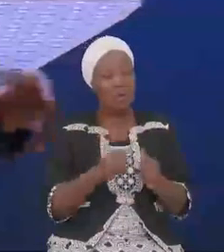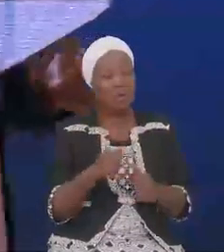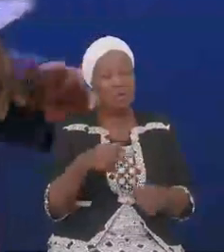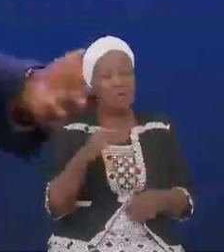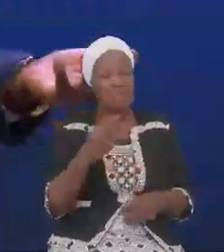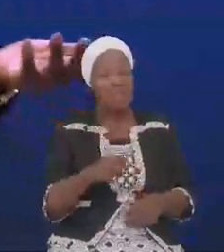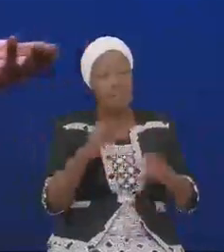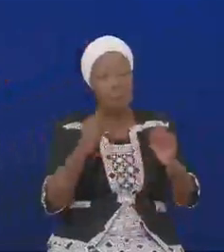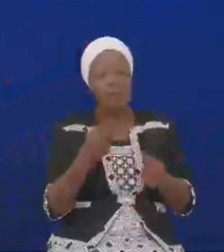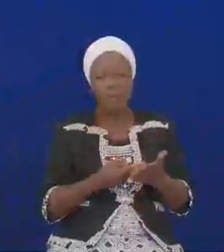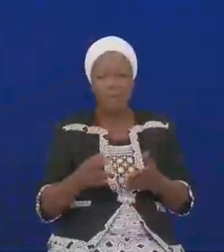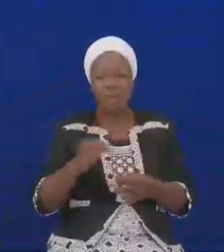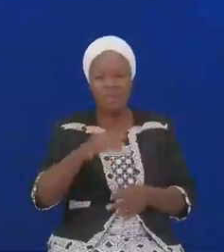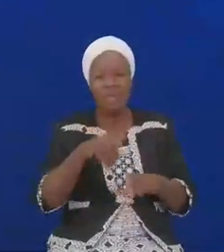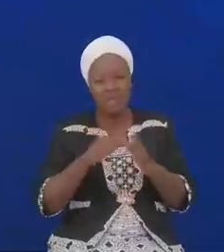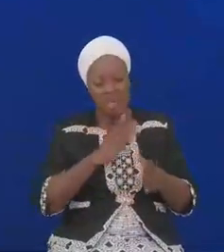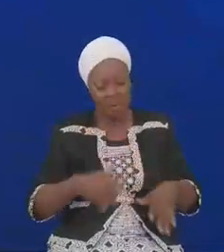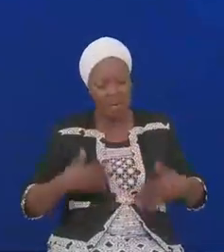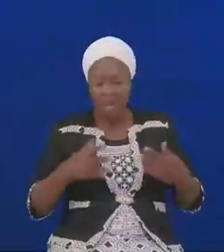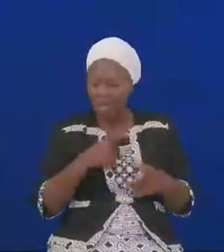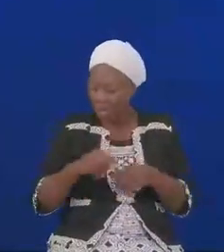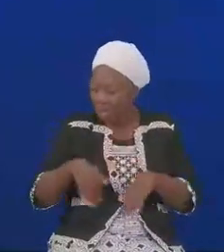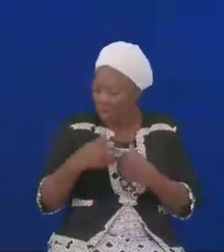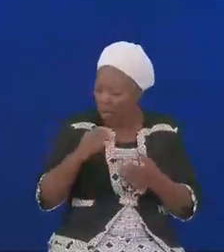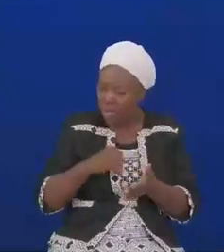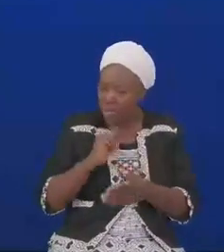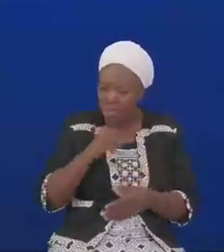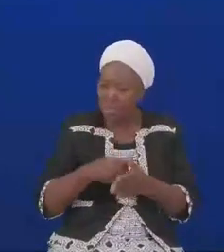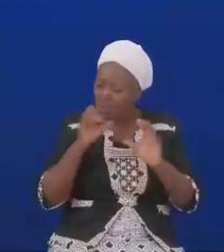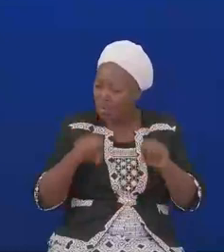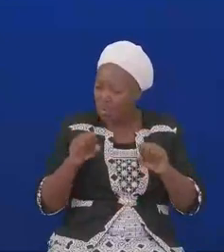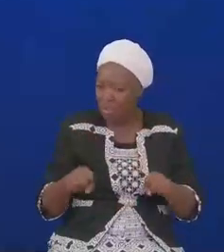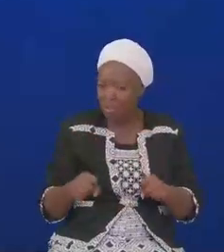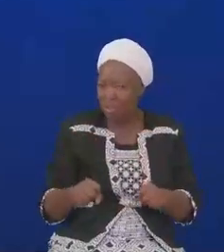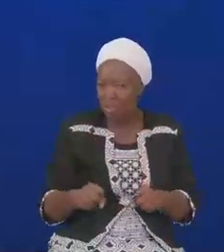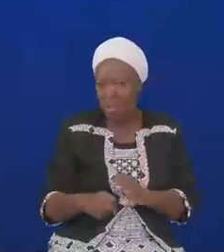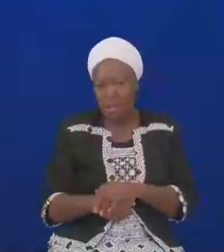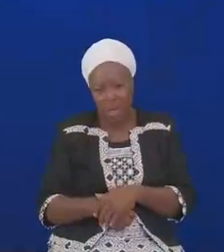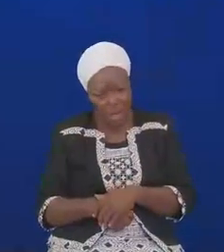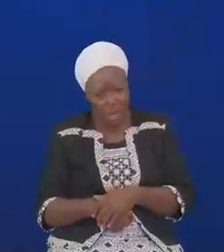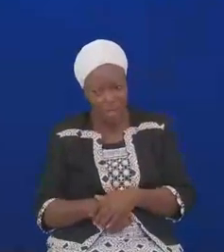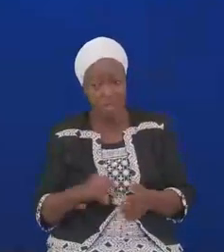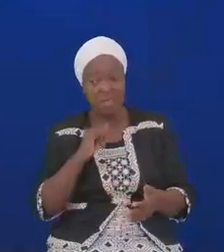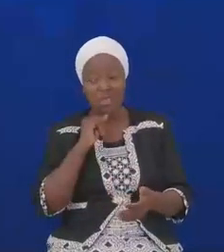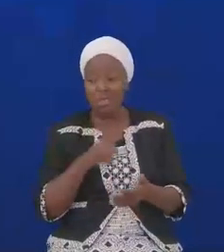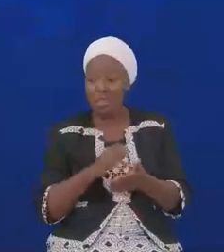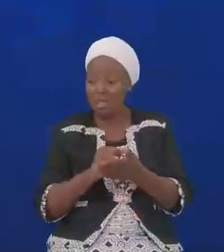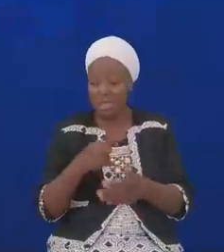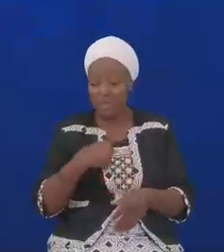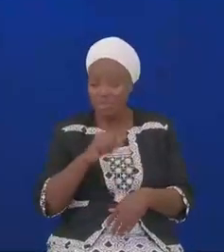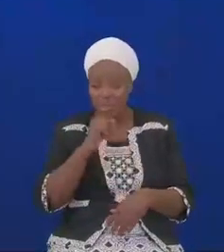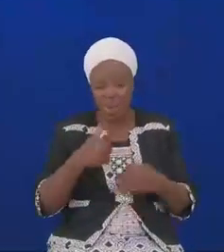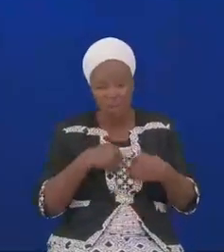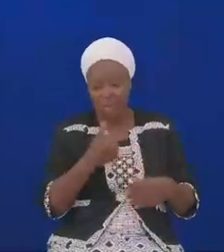puissance du Saint-Esprit en nous. Comment cela permet que quelqu'un vive sans crainte, sans faiblesse, que quelqu'un